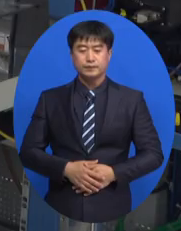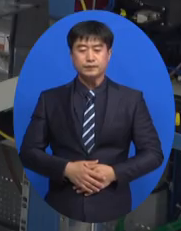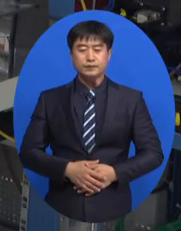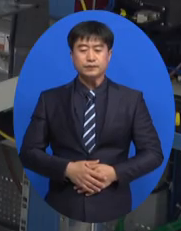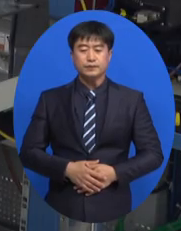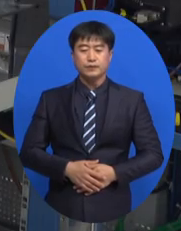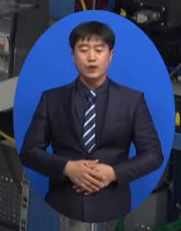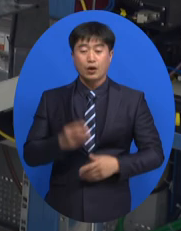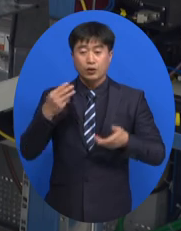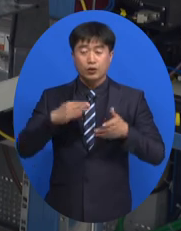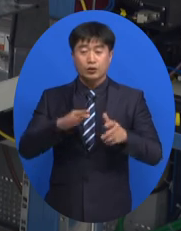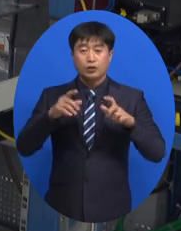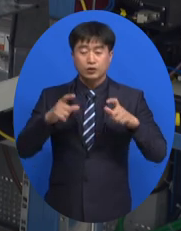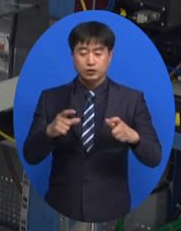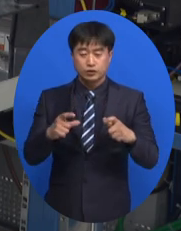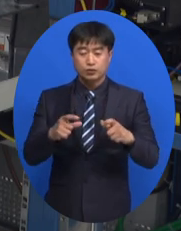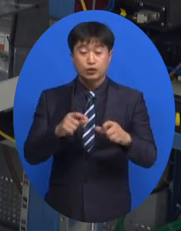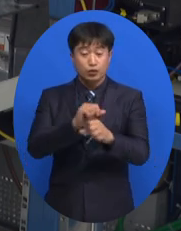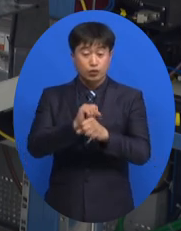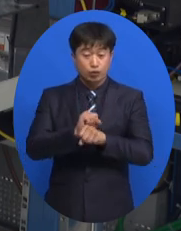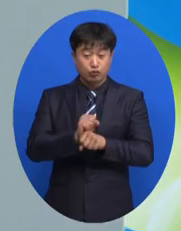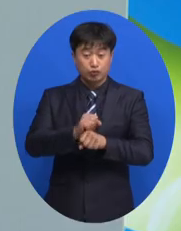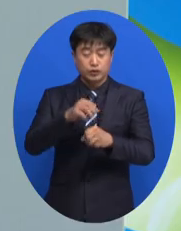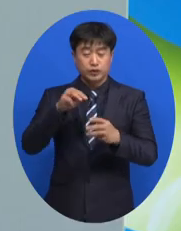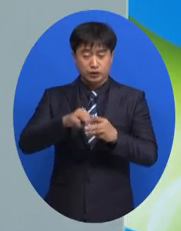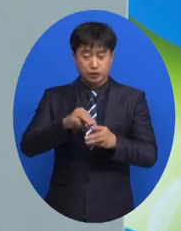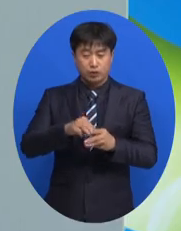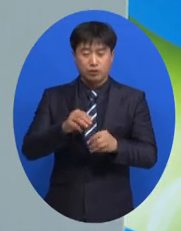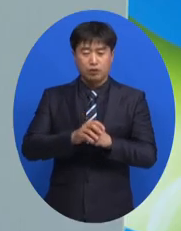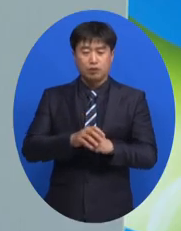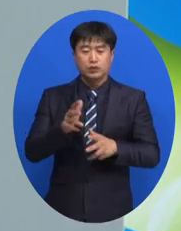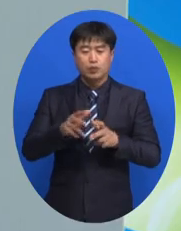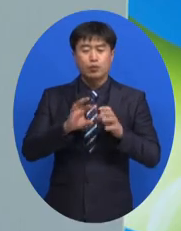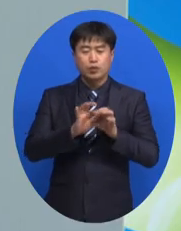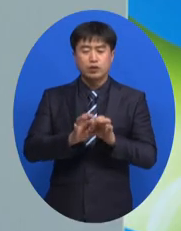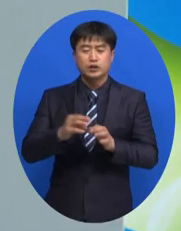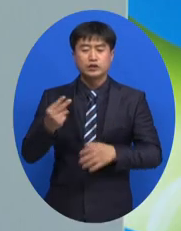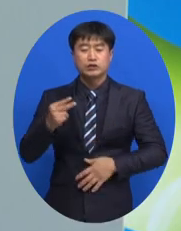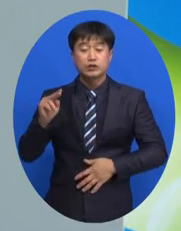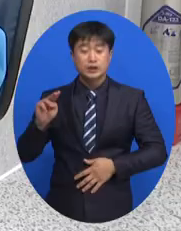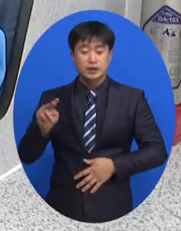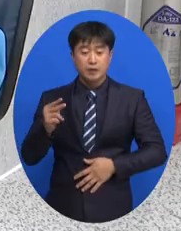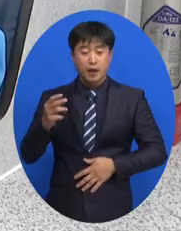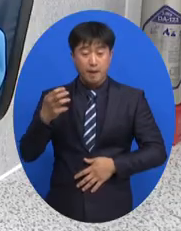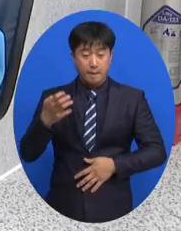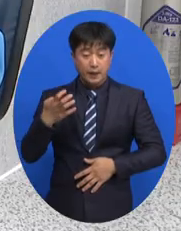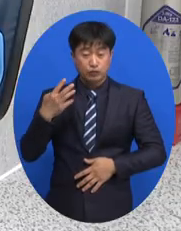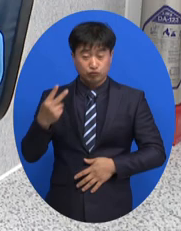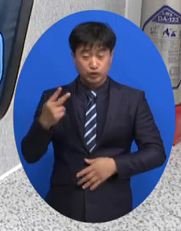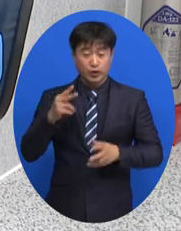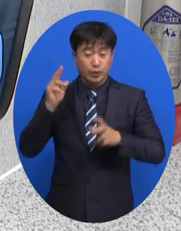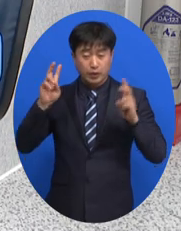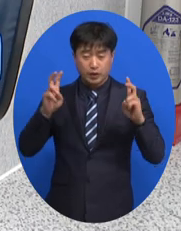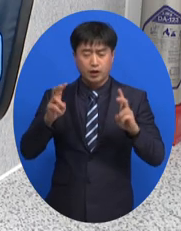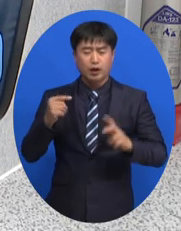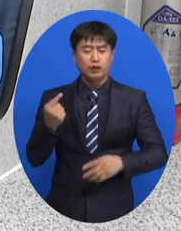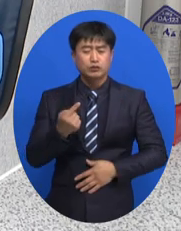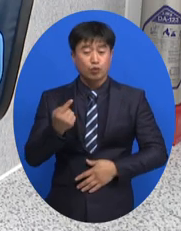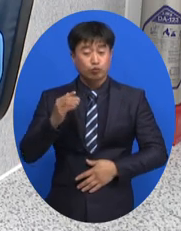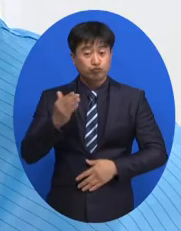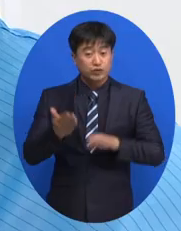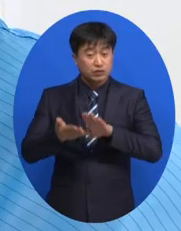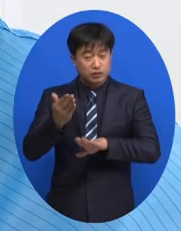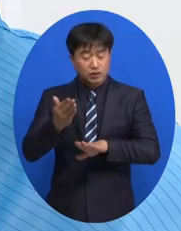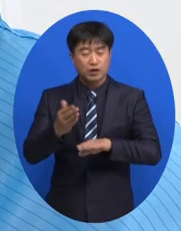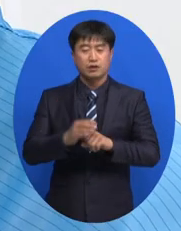알려졌습니다. 경기도 지역협력연구센터 사업을 통해 2,242개사가 1,821개 과제를 수행했고